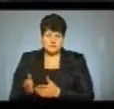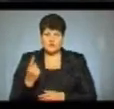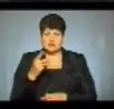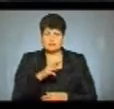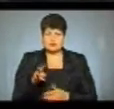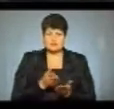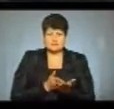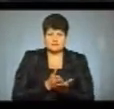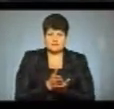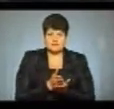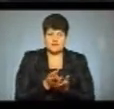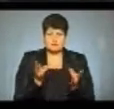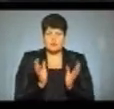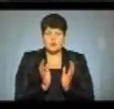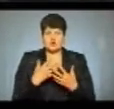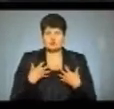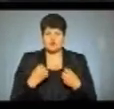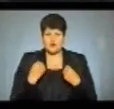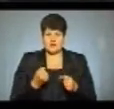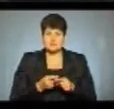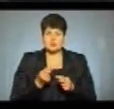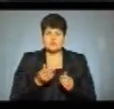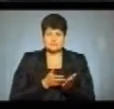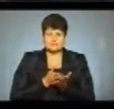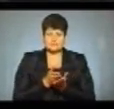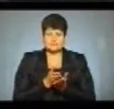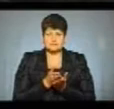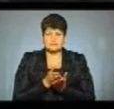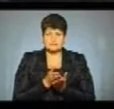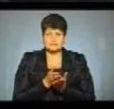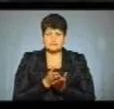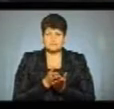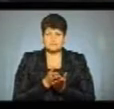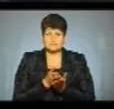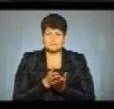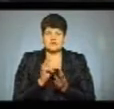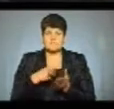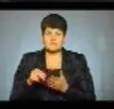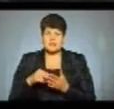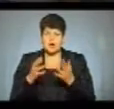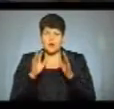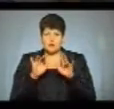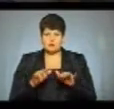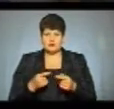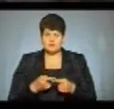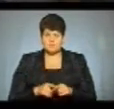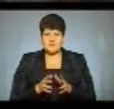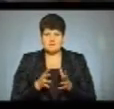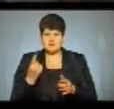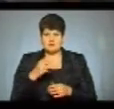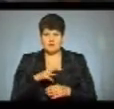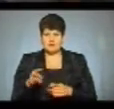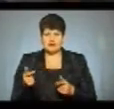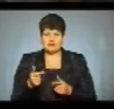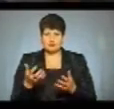гривень спрямовується для потреб охорони здоров'я. Ці кошти підуть в основному на придбання комп'ютерної техніки. Більше мільйона гривень отримують